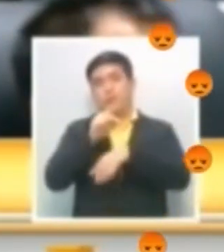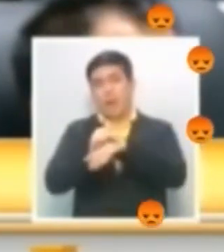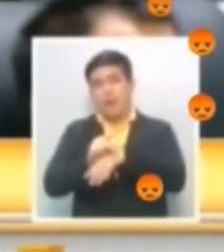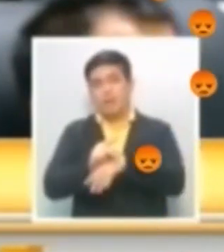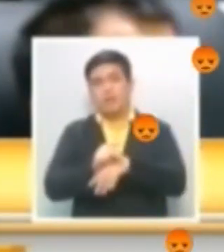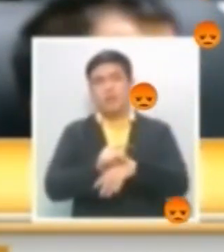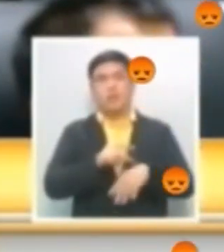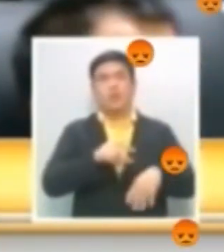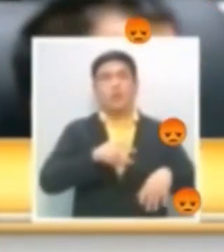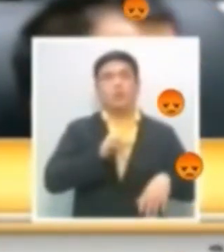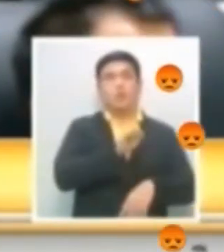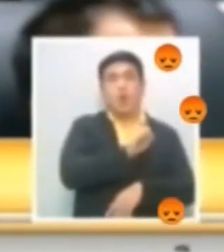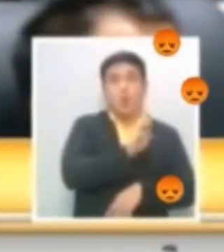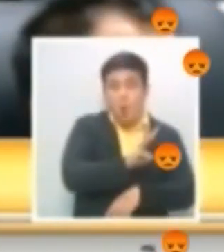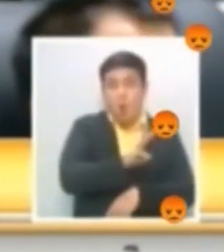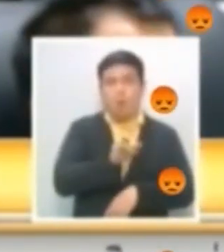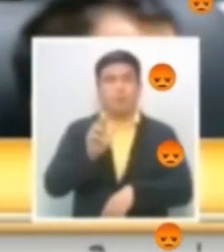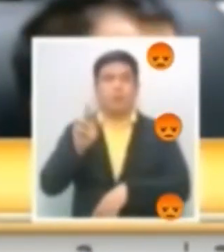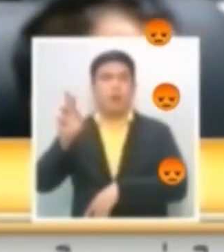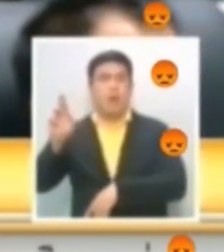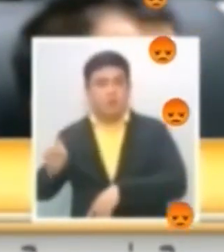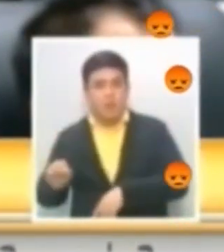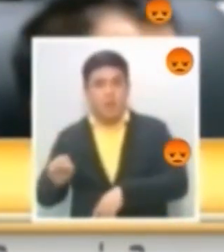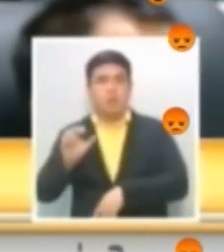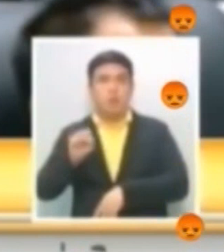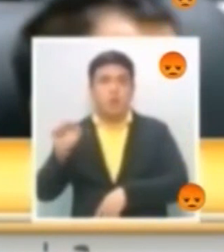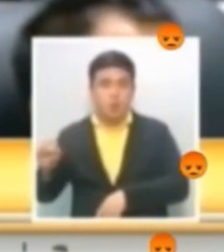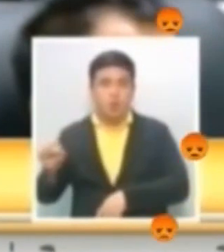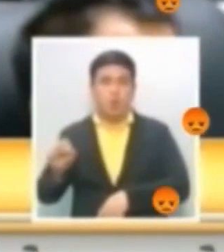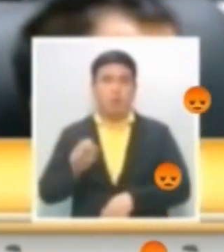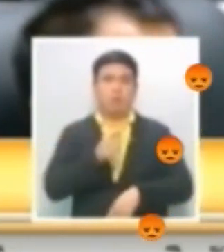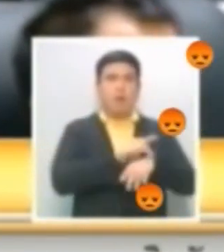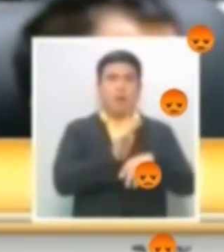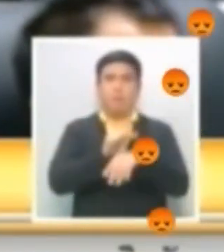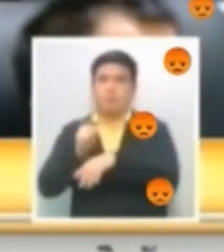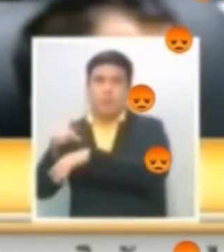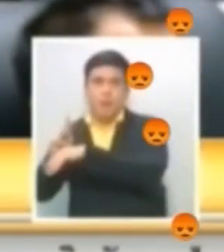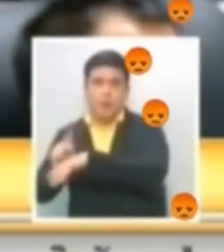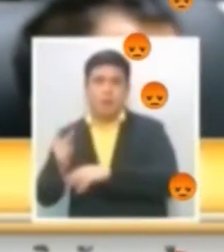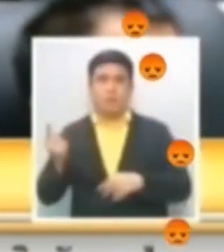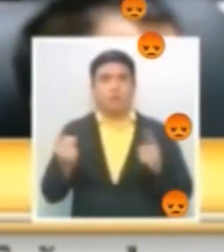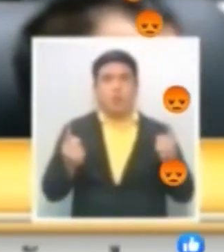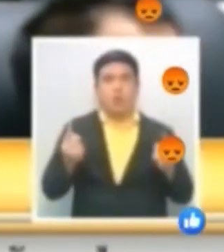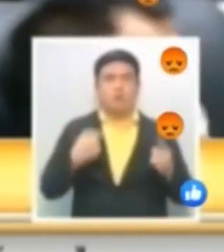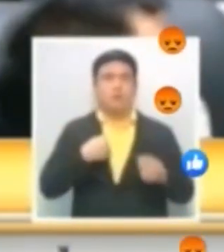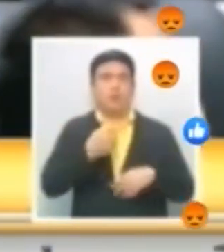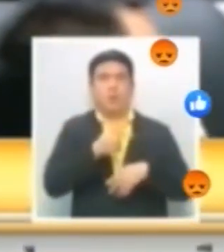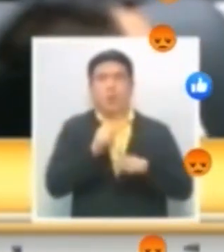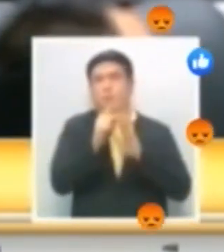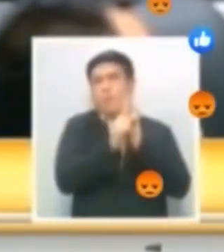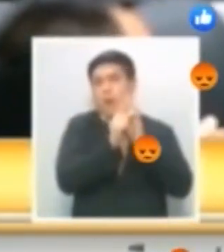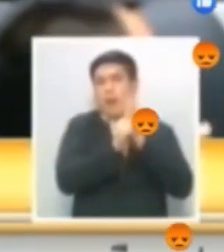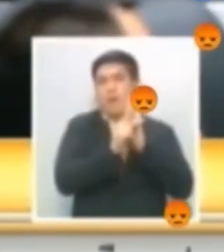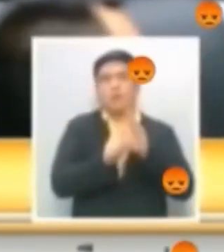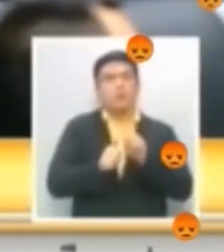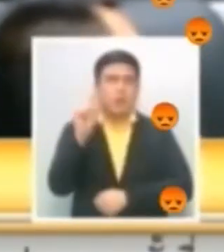ำโดยคุณชินวรบุญเกียรติรองประธานวิปรัฐบาลบอกว่าเรื่องของการพิจารณาร่างพรบงบรายจ่ายปี64เนี่ยเป็นไปตามขั้นตอน